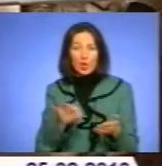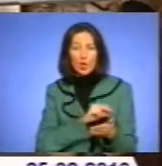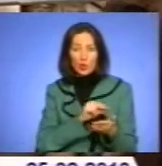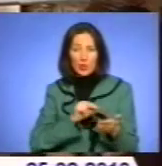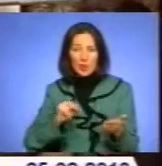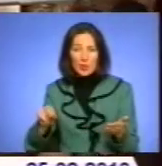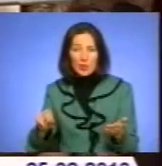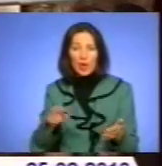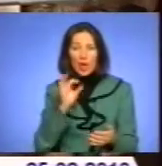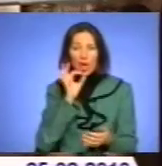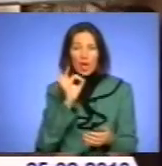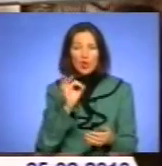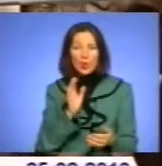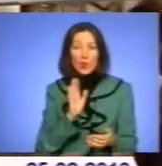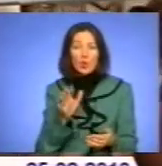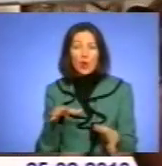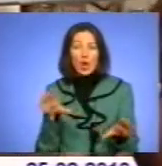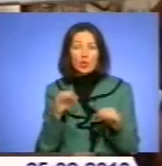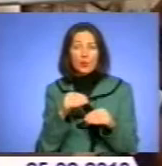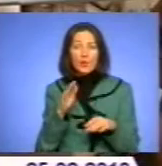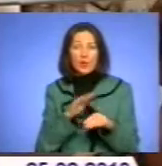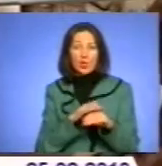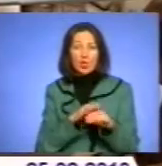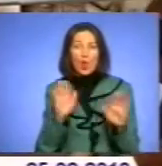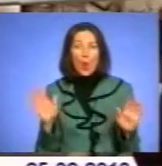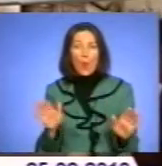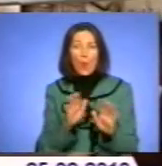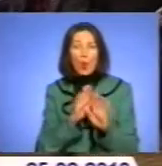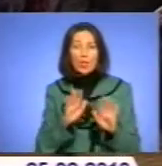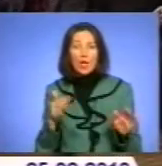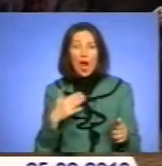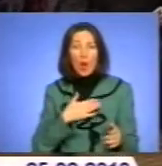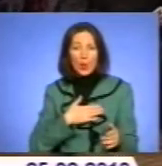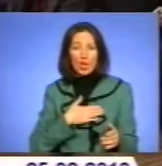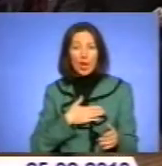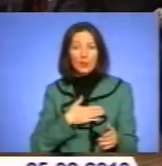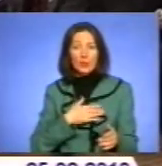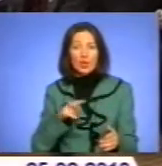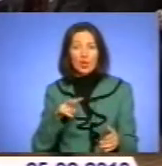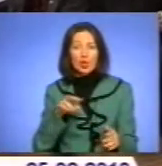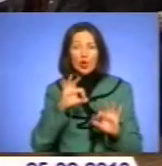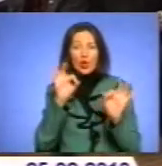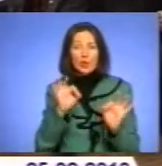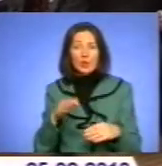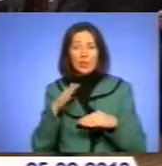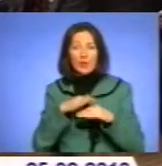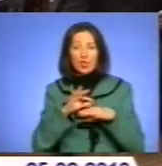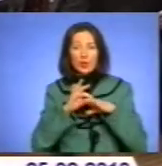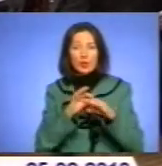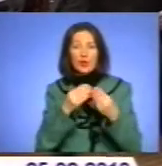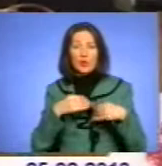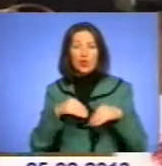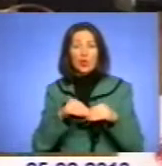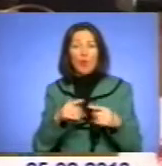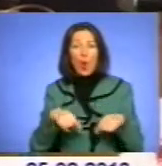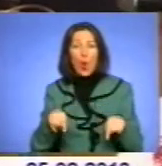разом, фактично музика моя». Фактично музика моя. Літературно-мистецький вечір провели у родинному колі